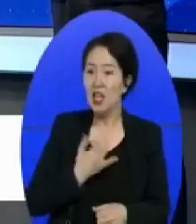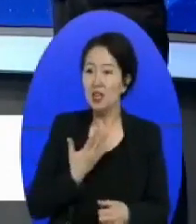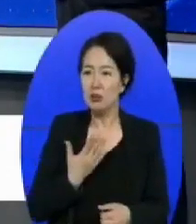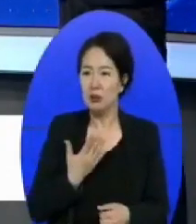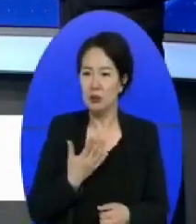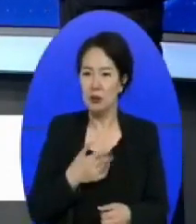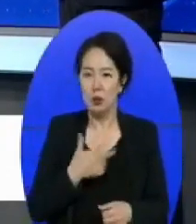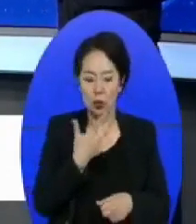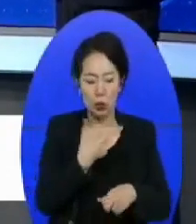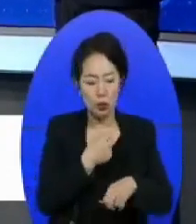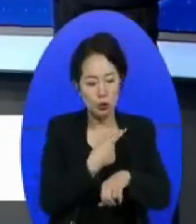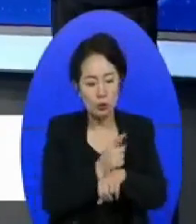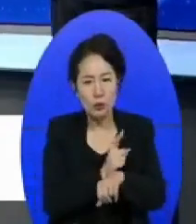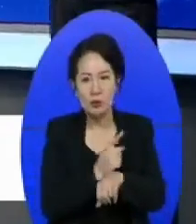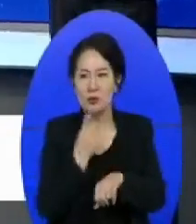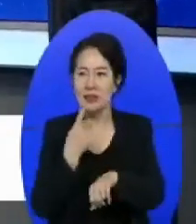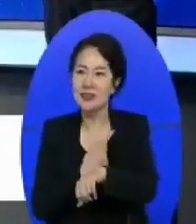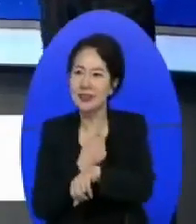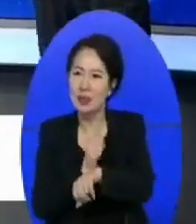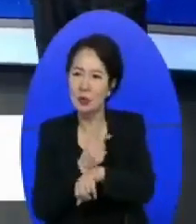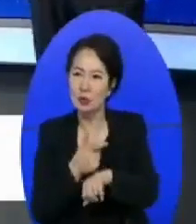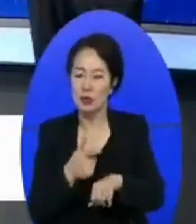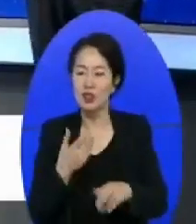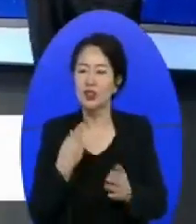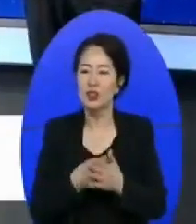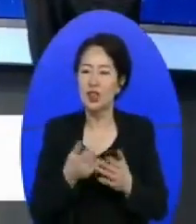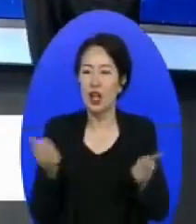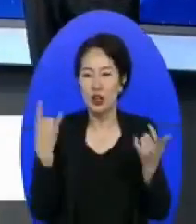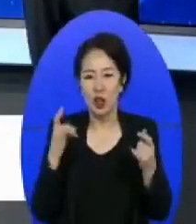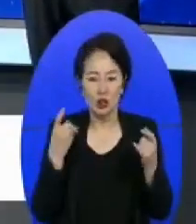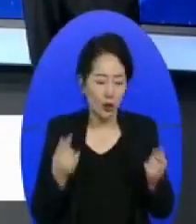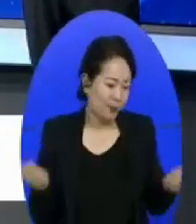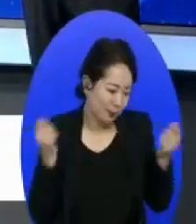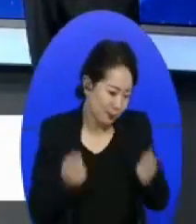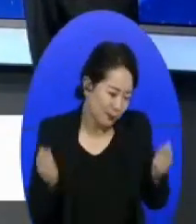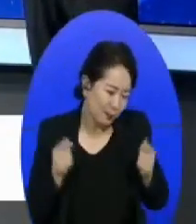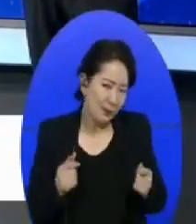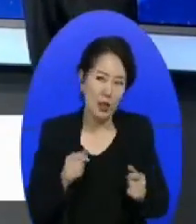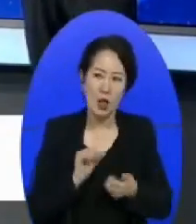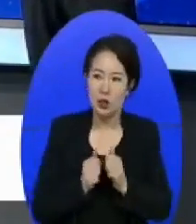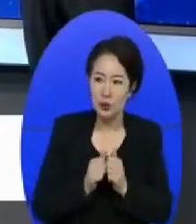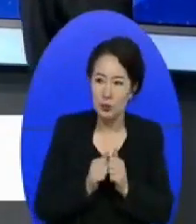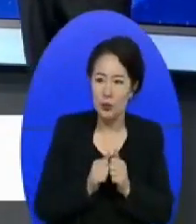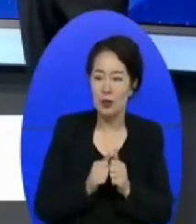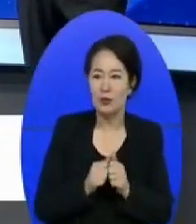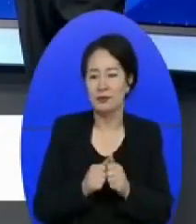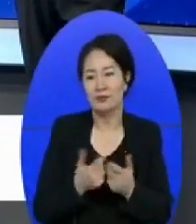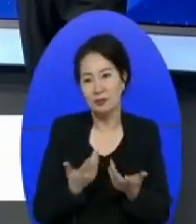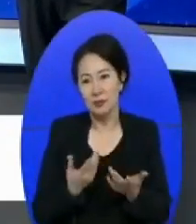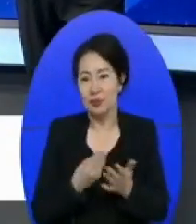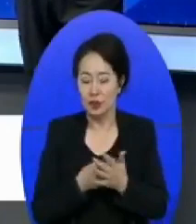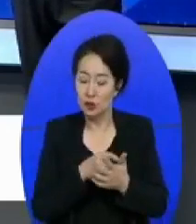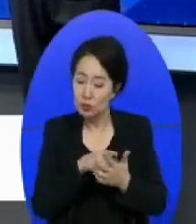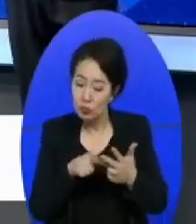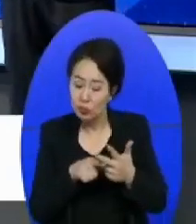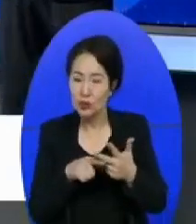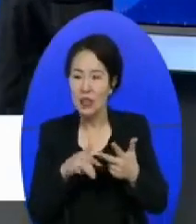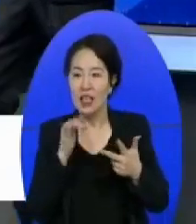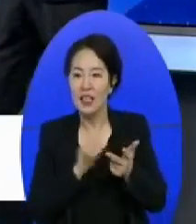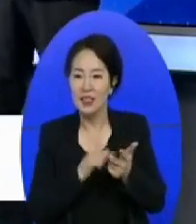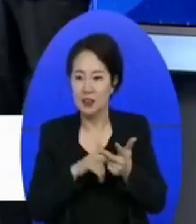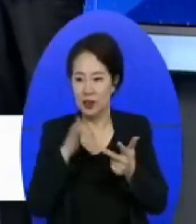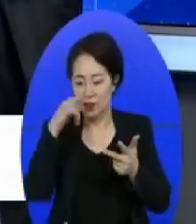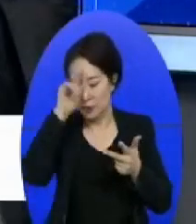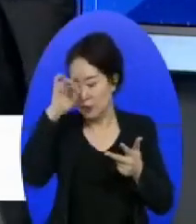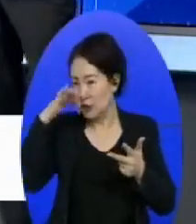хөдөлгөөн 30 минутаас 1 цагийн хооронд энэ нь зөвхөн энгийн жишээ юм дээс тоглоулах, спортоо хичээлүүлэх үнэг бол эмчнэр маань зөвлөж байгаа